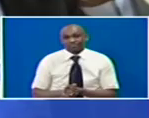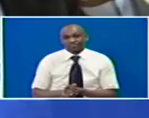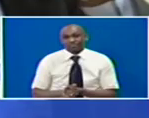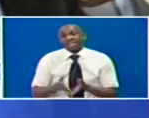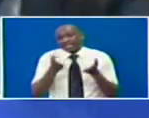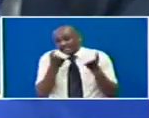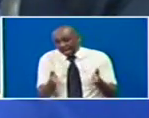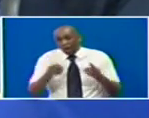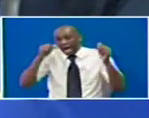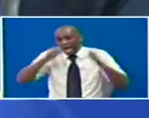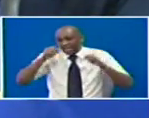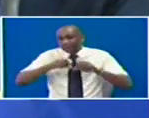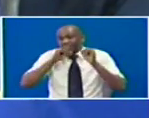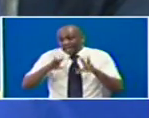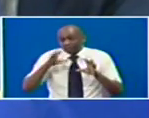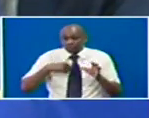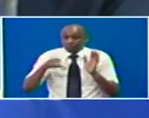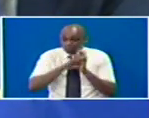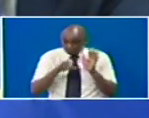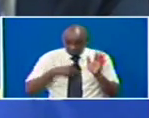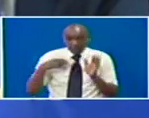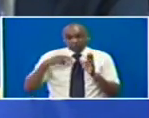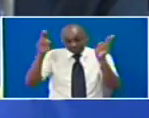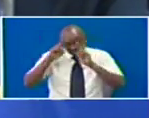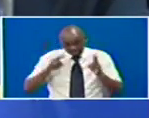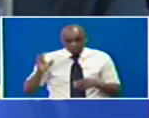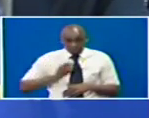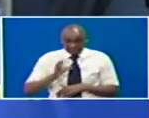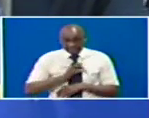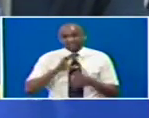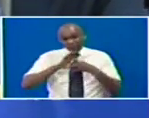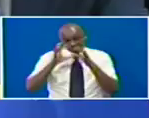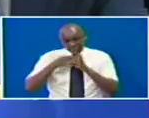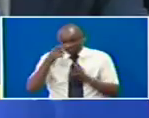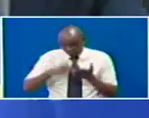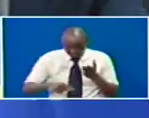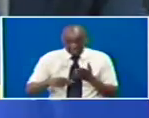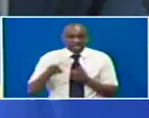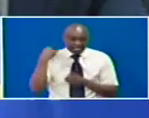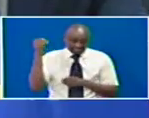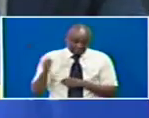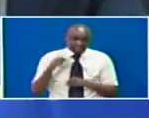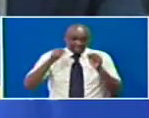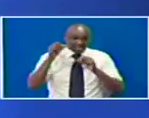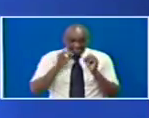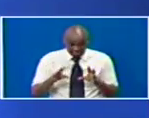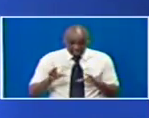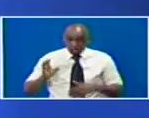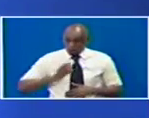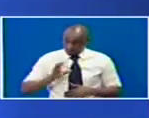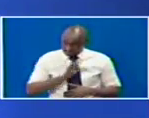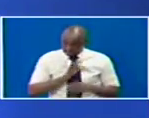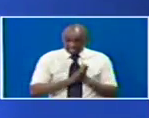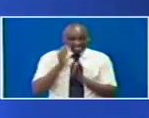Baada ya kutoafikiana na maelekezo ya kamati ya Olimpiki duniani katika mkutano wa kamati ya Olimpiki mwezi uliopita, kamati ya Olimpiki